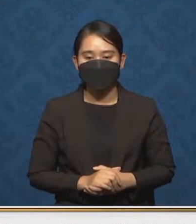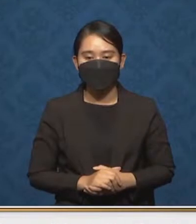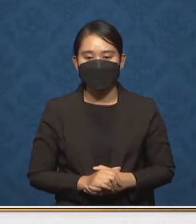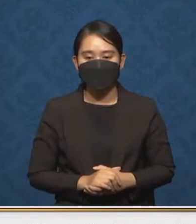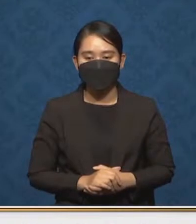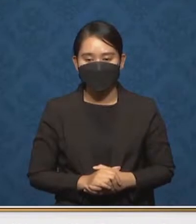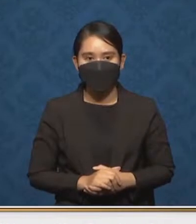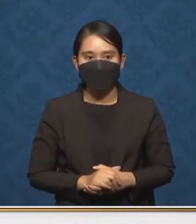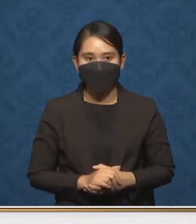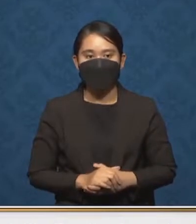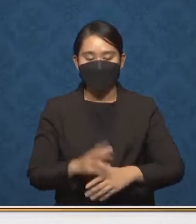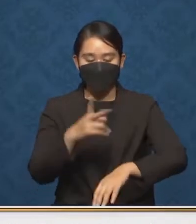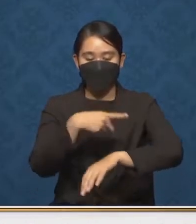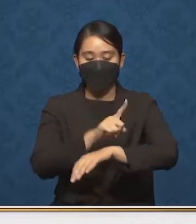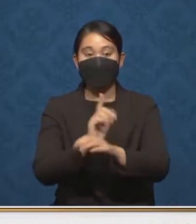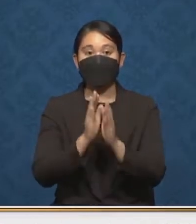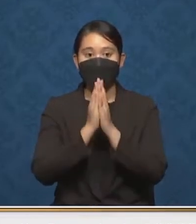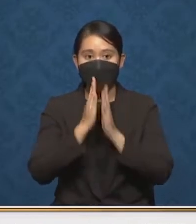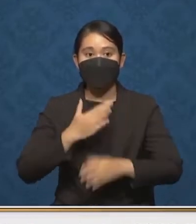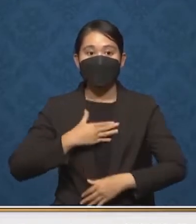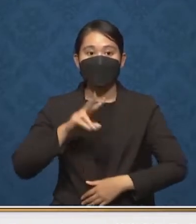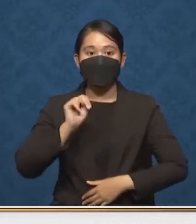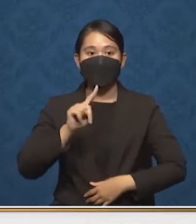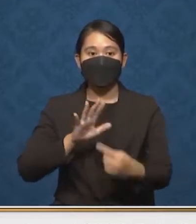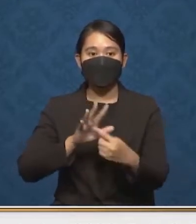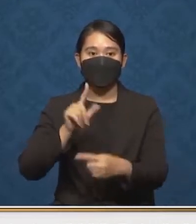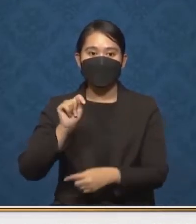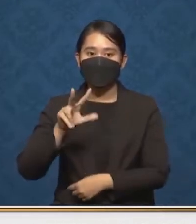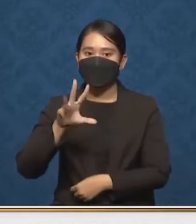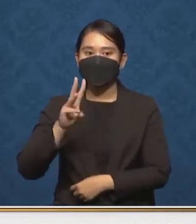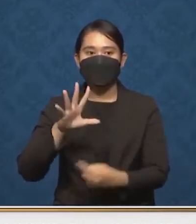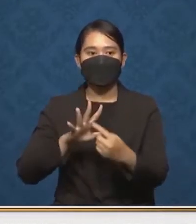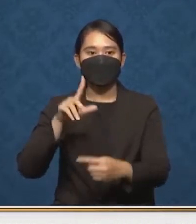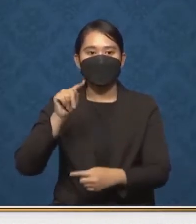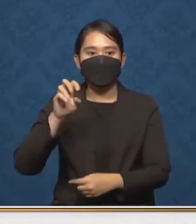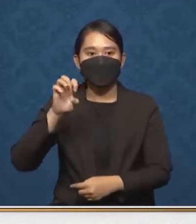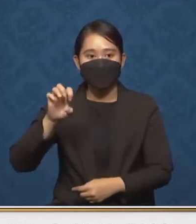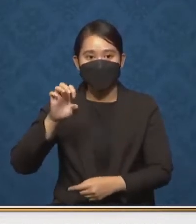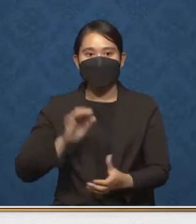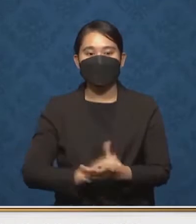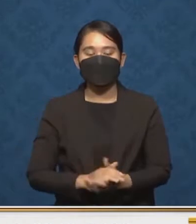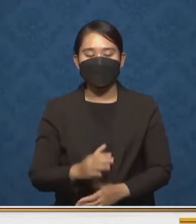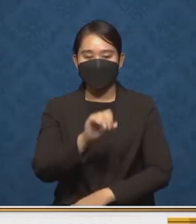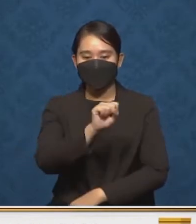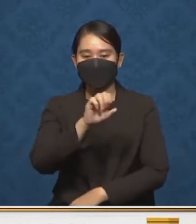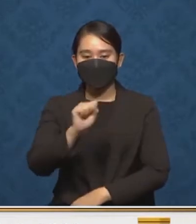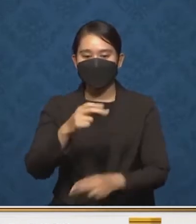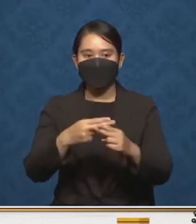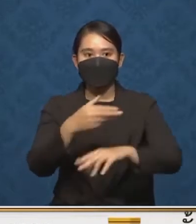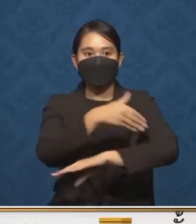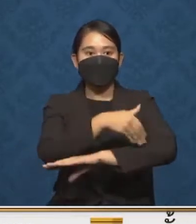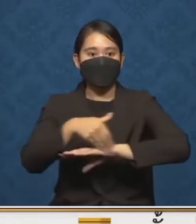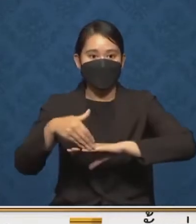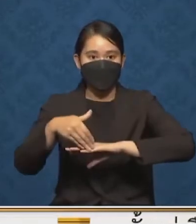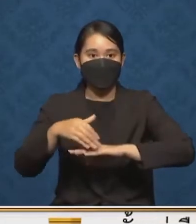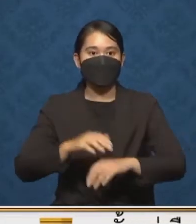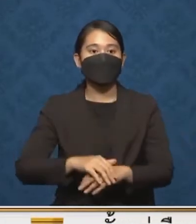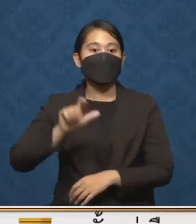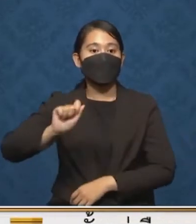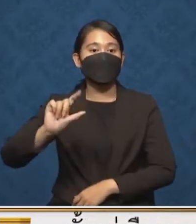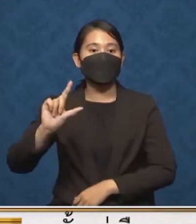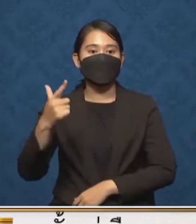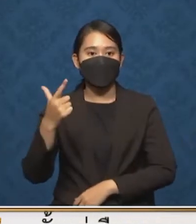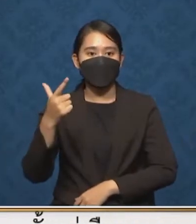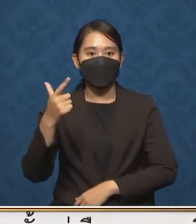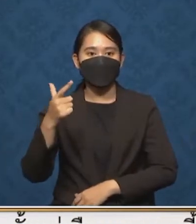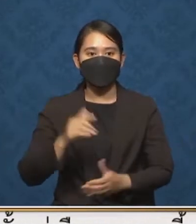คุณครับท่านประธานที่เคารพผมณัฐวุฒิ บัวประทุมผู้แทนราษฎรแบบบัญชีรายชื่อพรรคก้าวไกลคนจังหวัดอ่างทองครับท่านประธานครับ